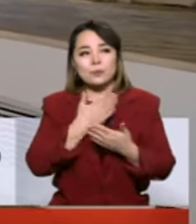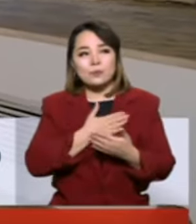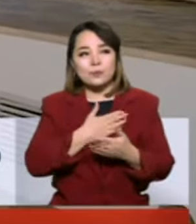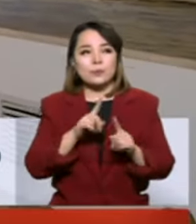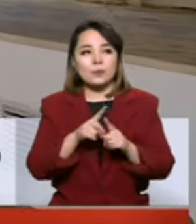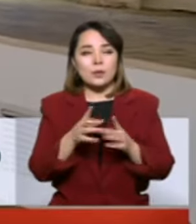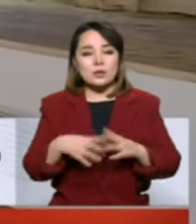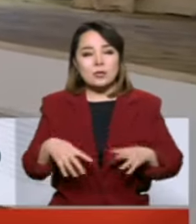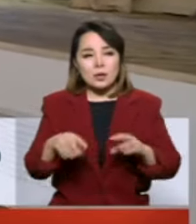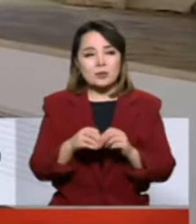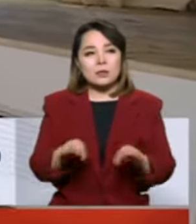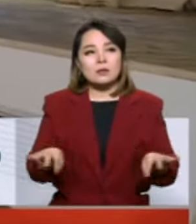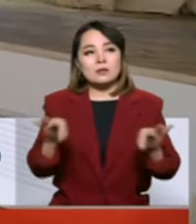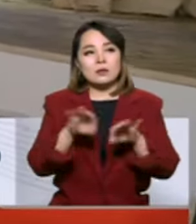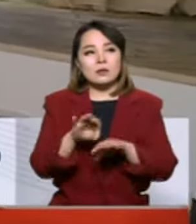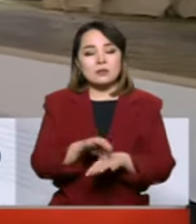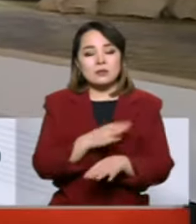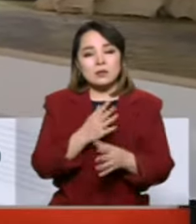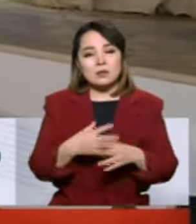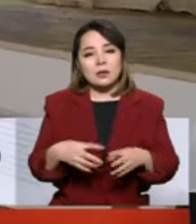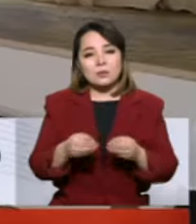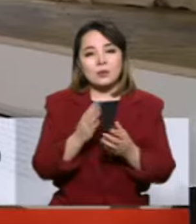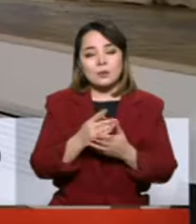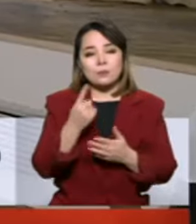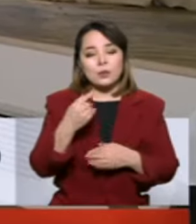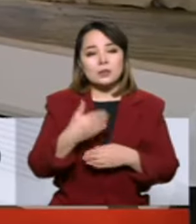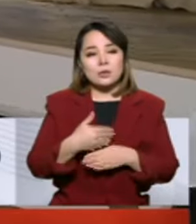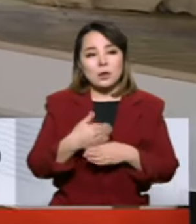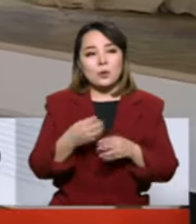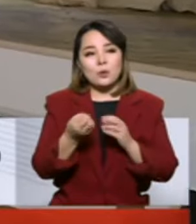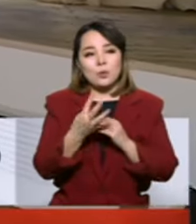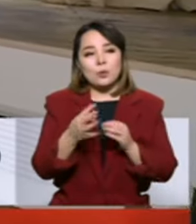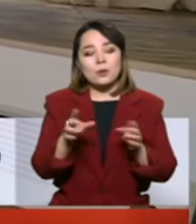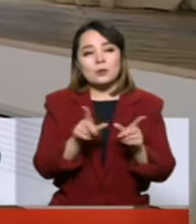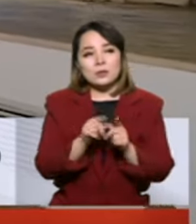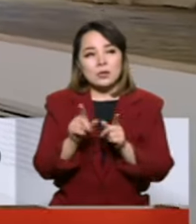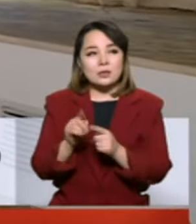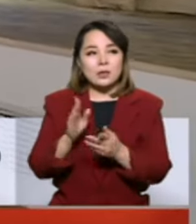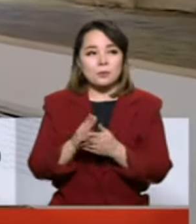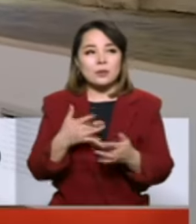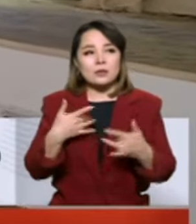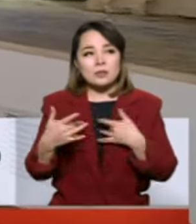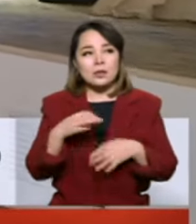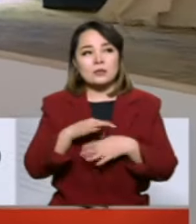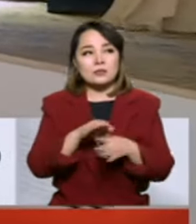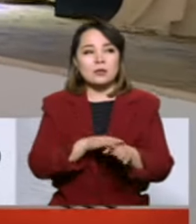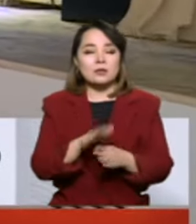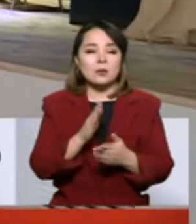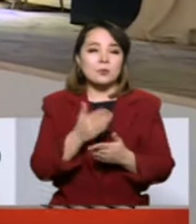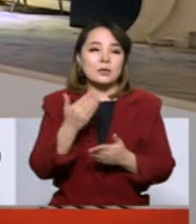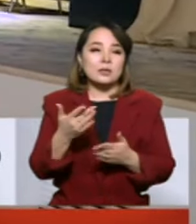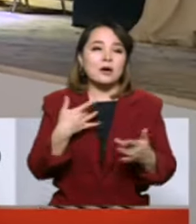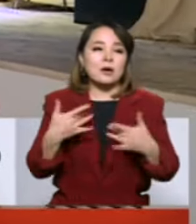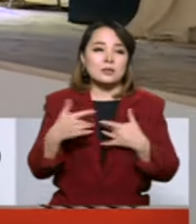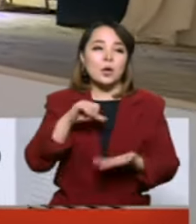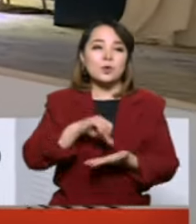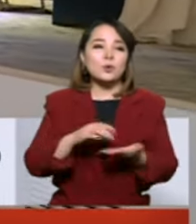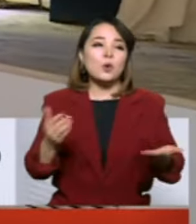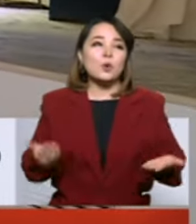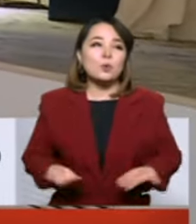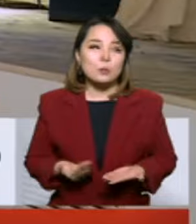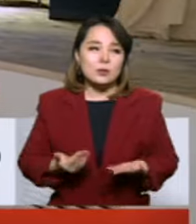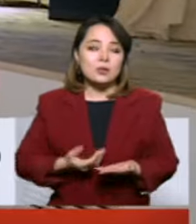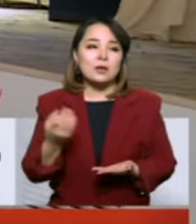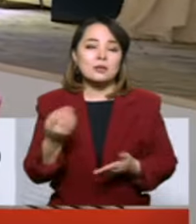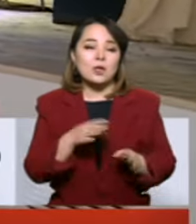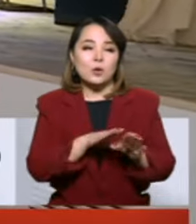оты тұтанып, отбасын құрған. Дәл қазір бір сахнада 14 жұп қойылымға дайындалып жатыр. Мұндағы әртістер өмірдің өзін